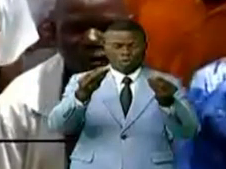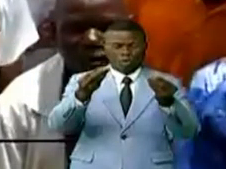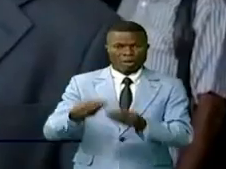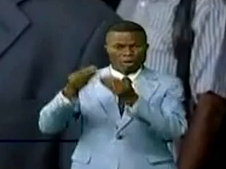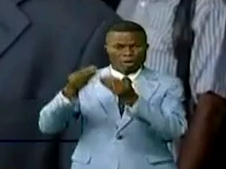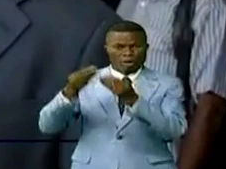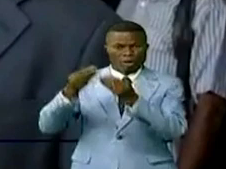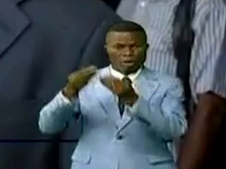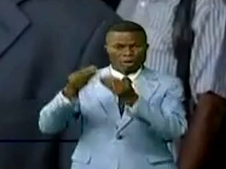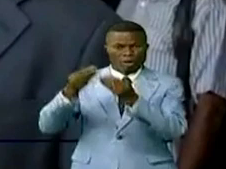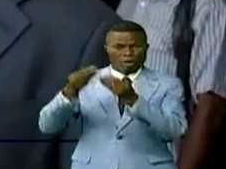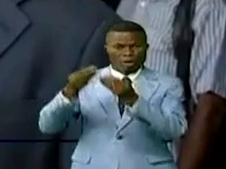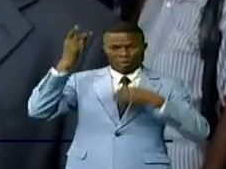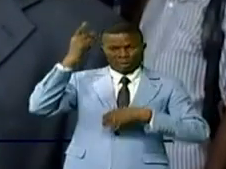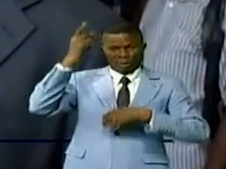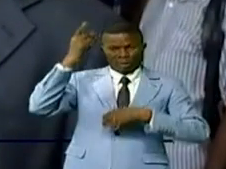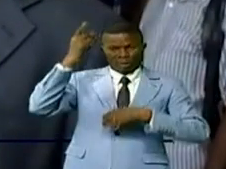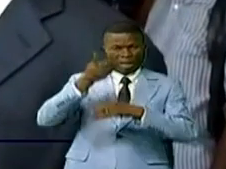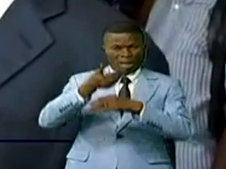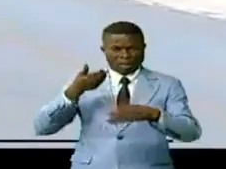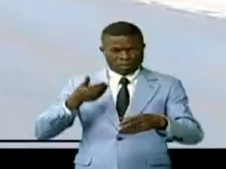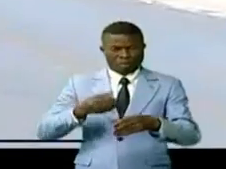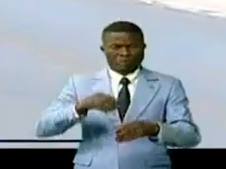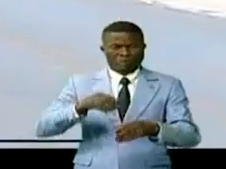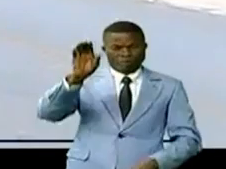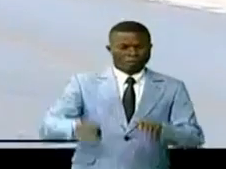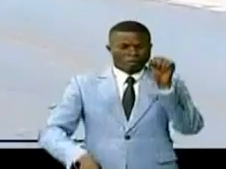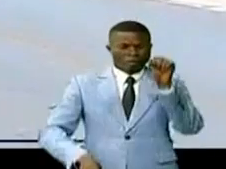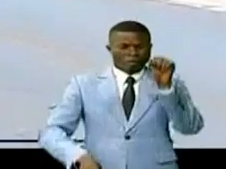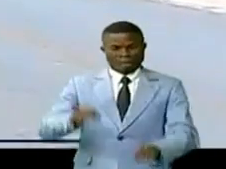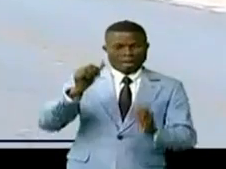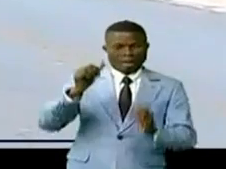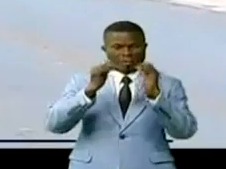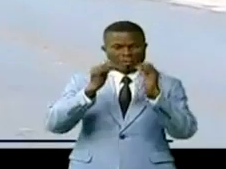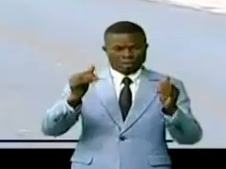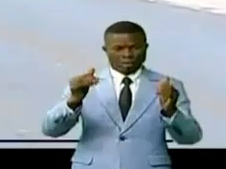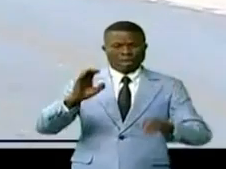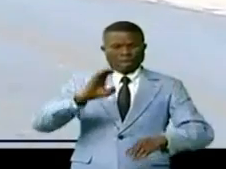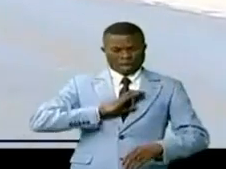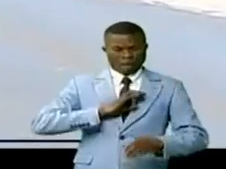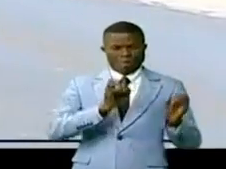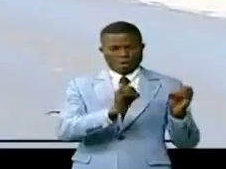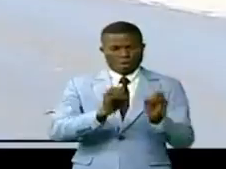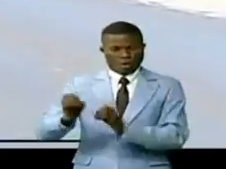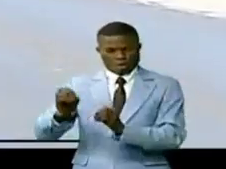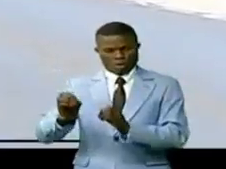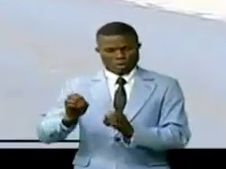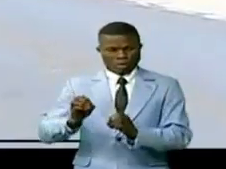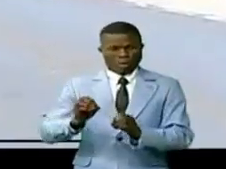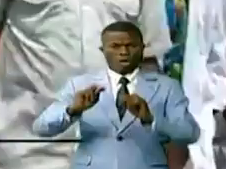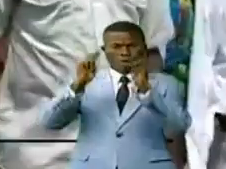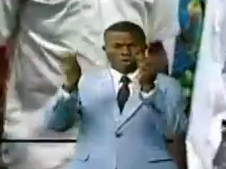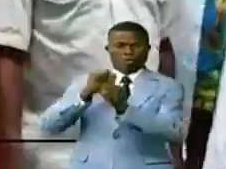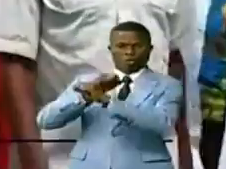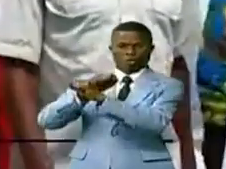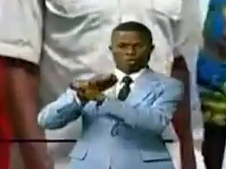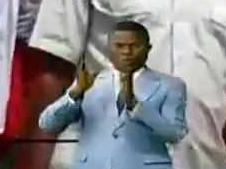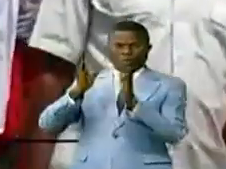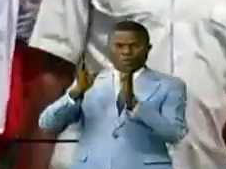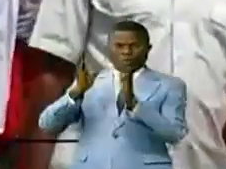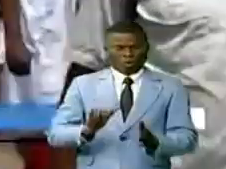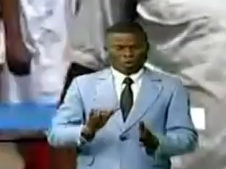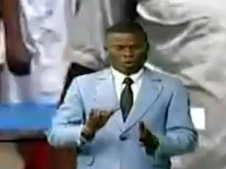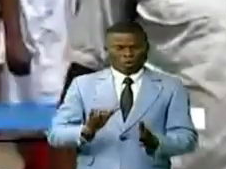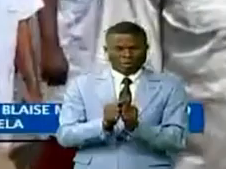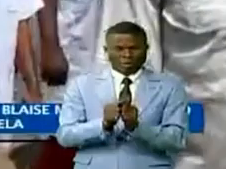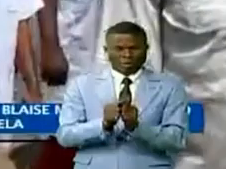à la hiérarchie. Bien avant, une marche pacifique encadrée par la police a été organisée par l'intersyndicale. Question